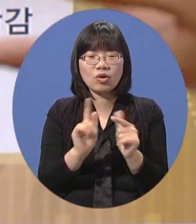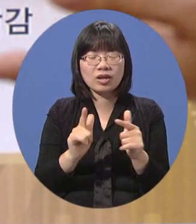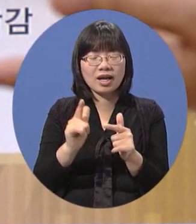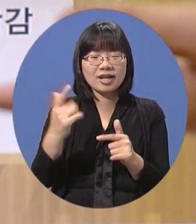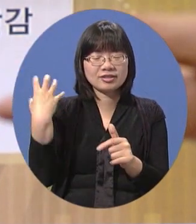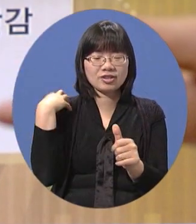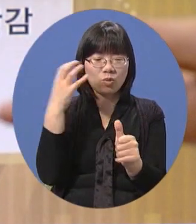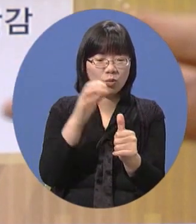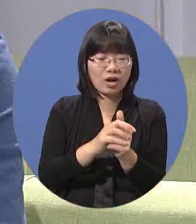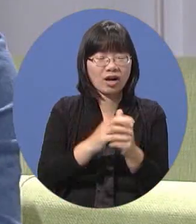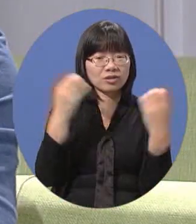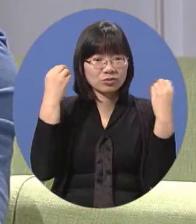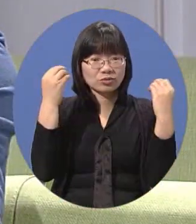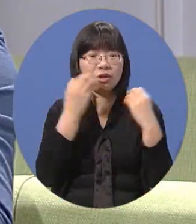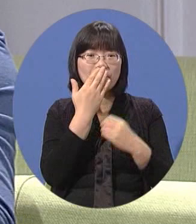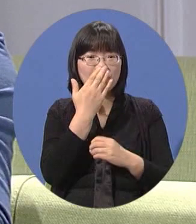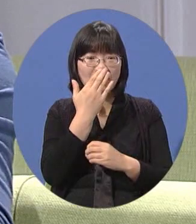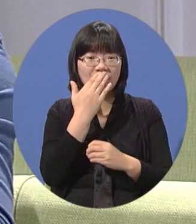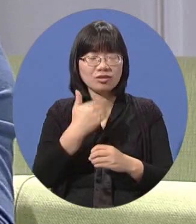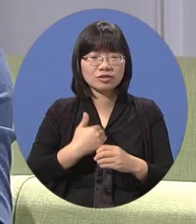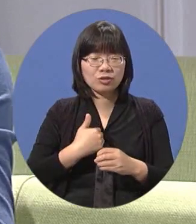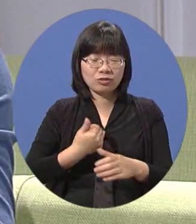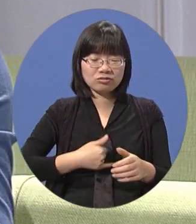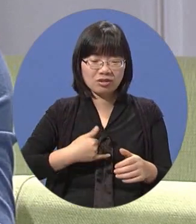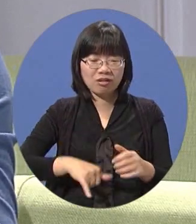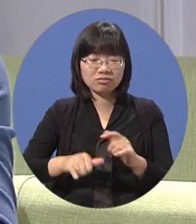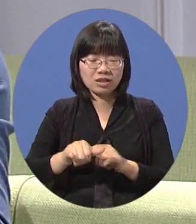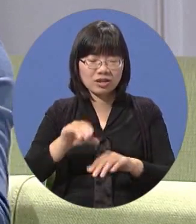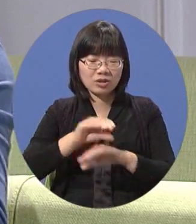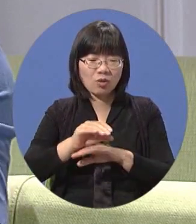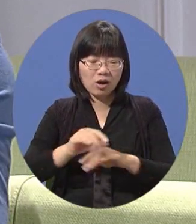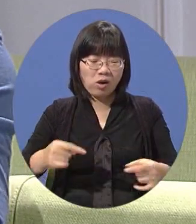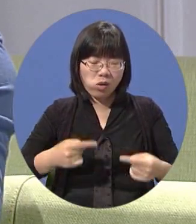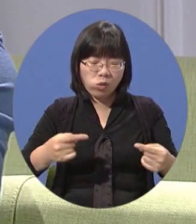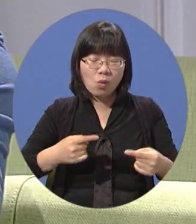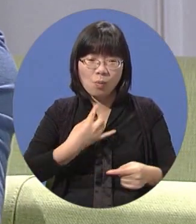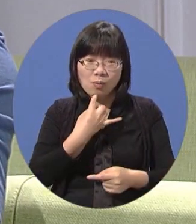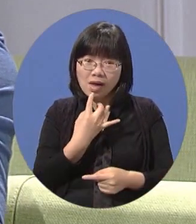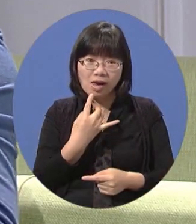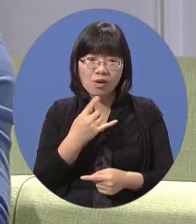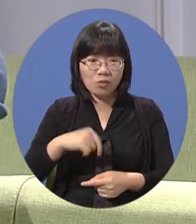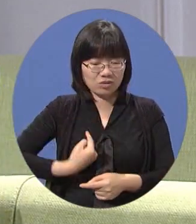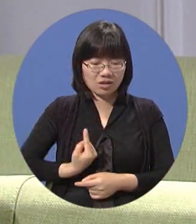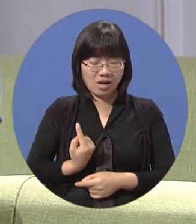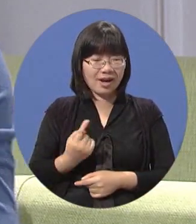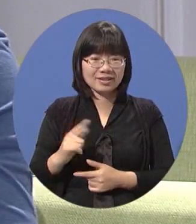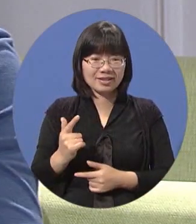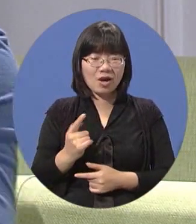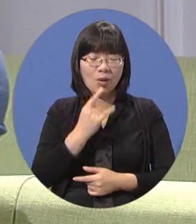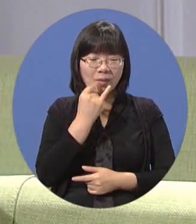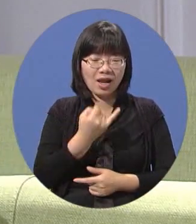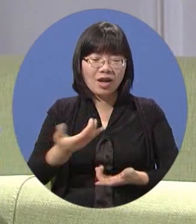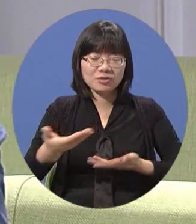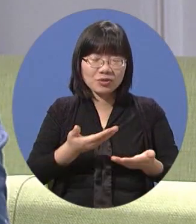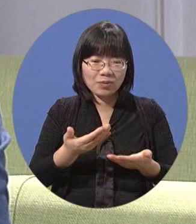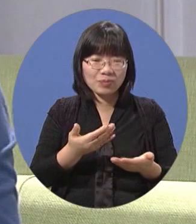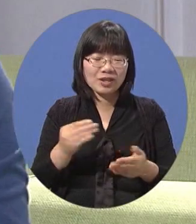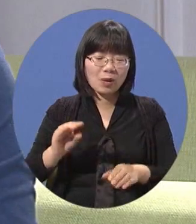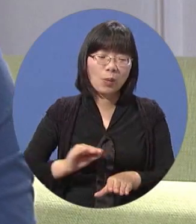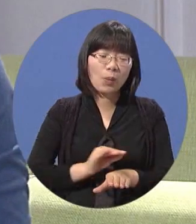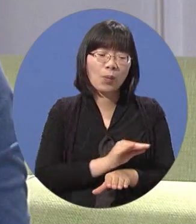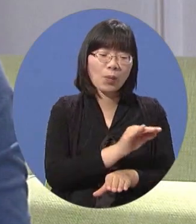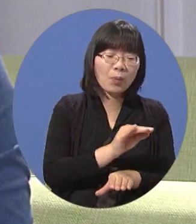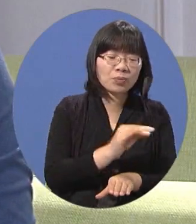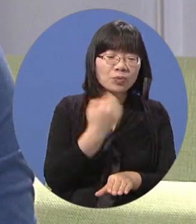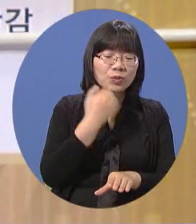역할 놀이. 저는 자동차 놀이를 아이가 막 혼자서 바퀴만 굴리면서 놀지 않고 엄마랑 주거니 받거니 야 우리 여기 가고 저기 가고 누구 태우고 네. 그런